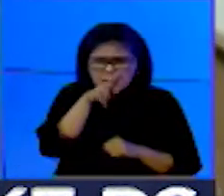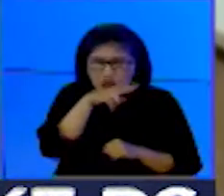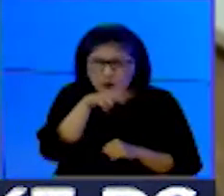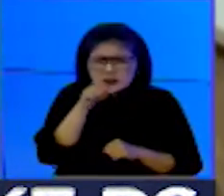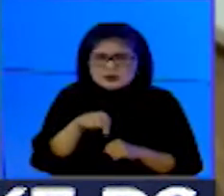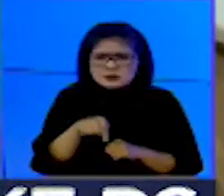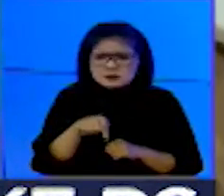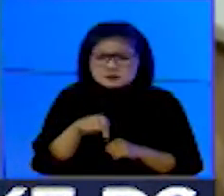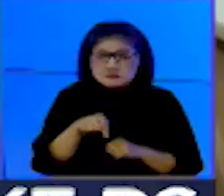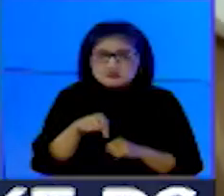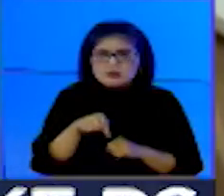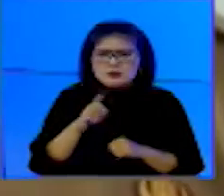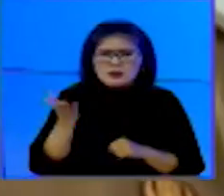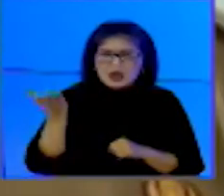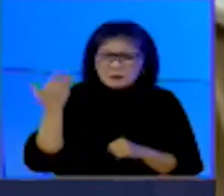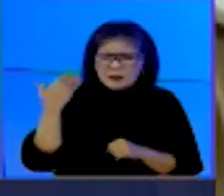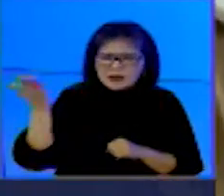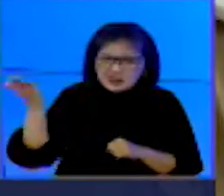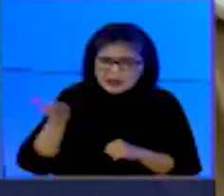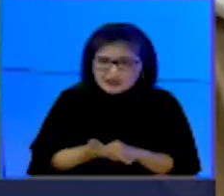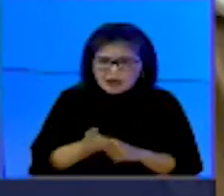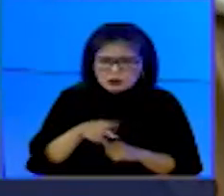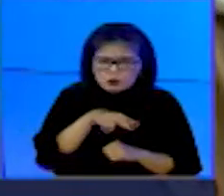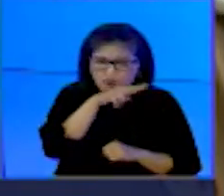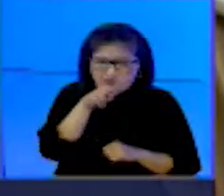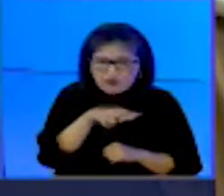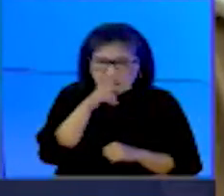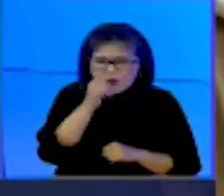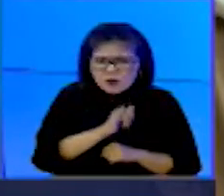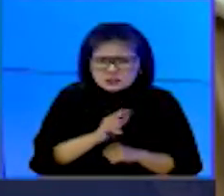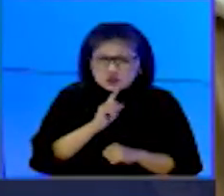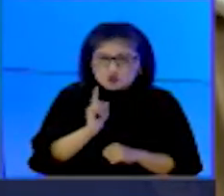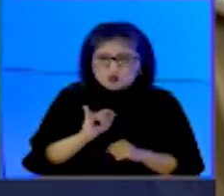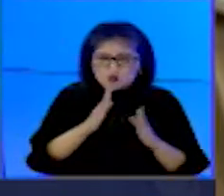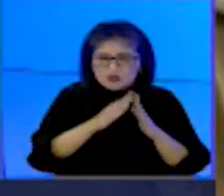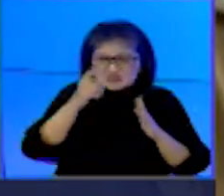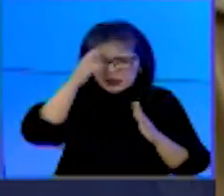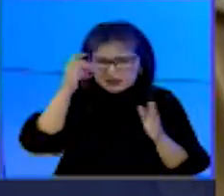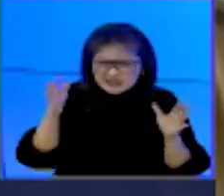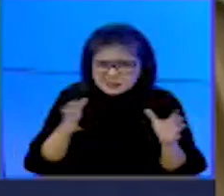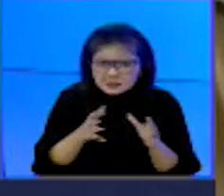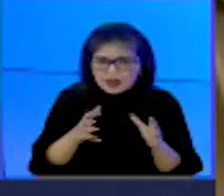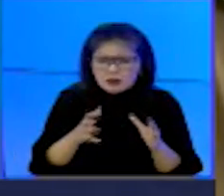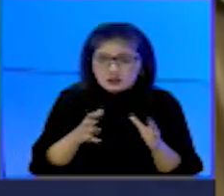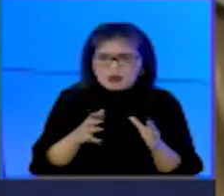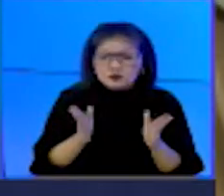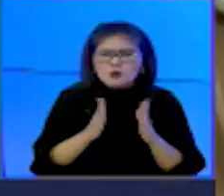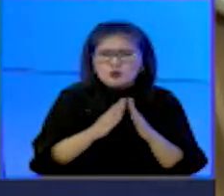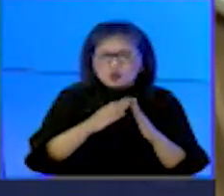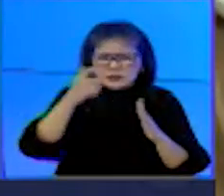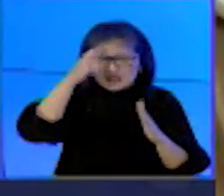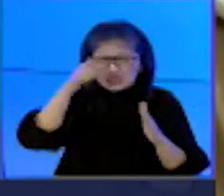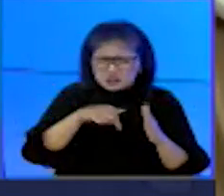kita turun atau kita turun dulu dari puskesmas, kemudian ke rumah sakit. Untuk langkah pertama